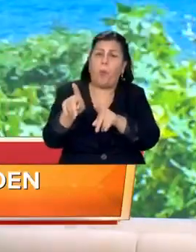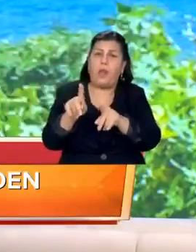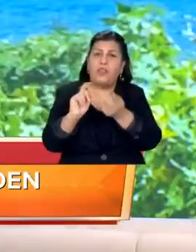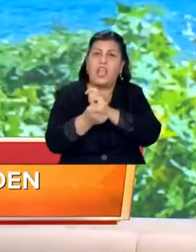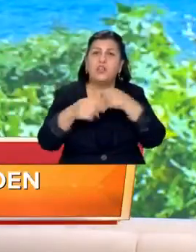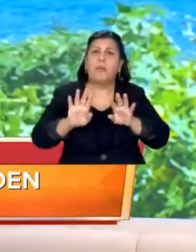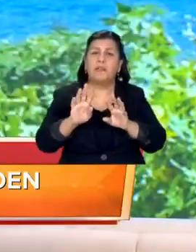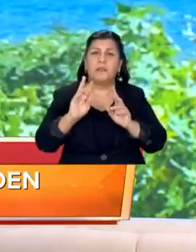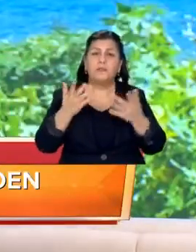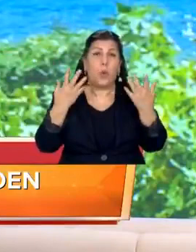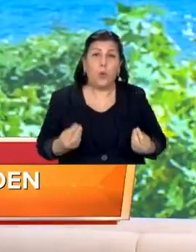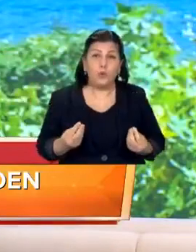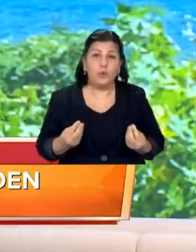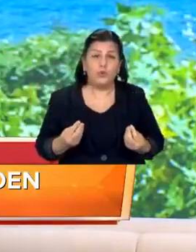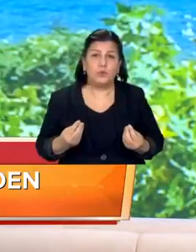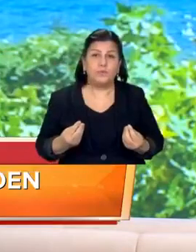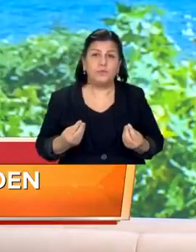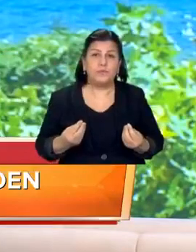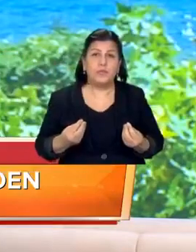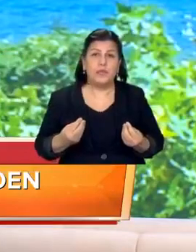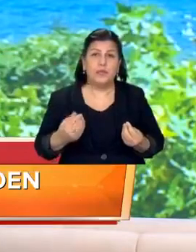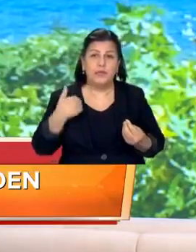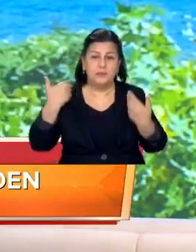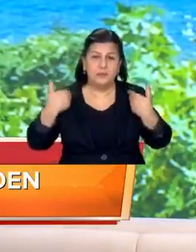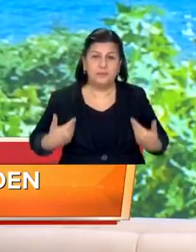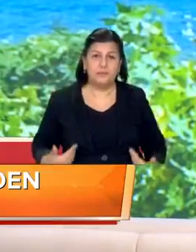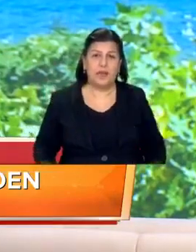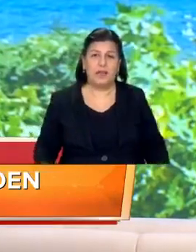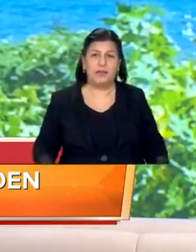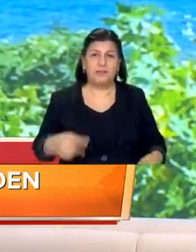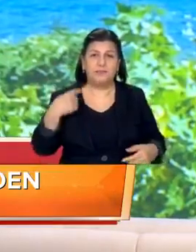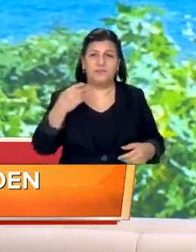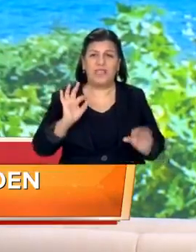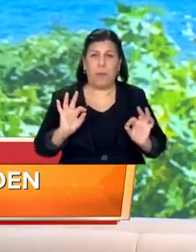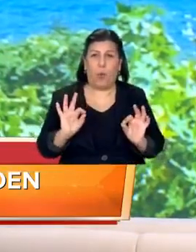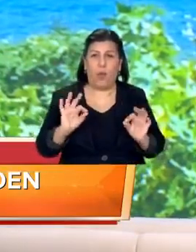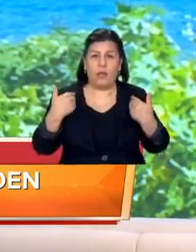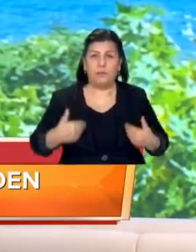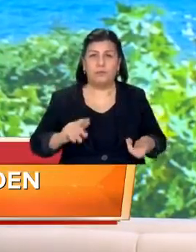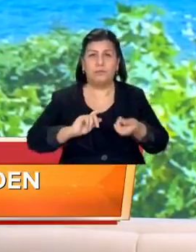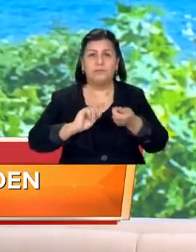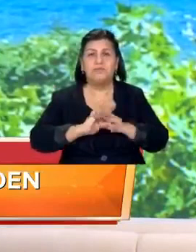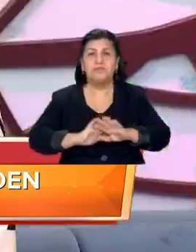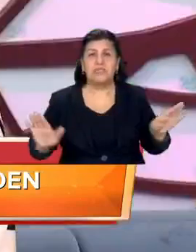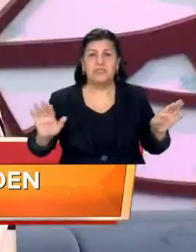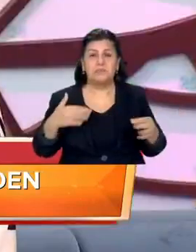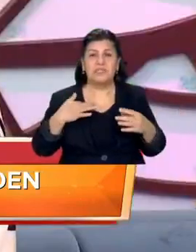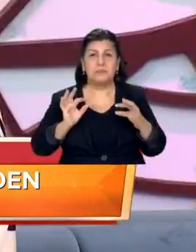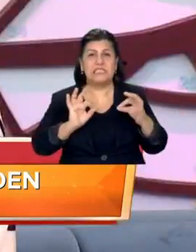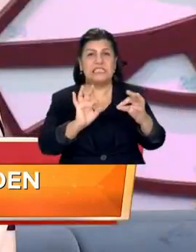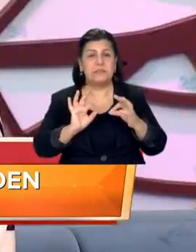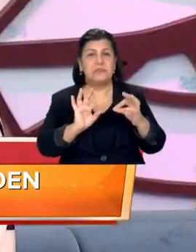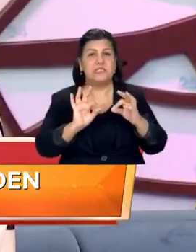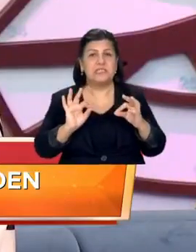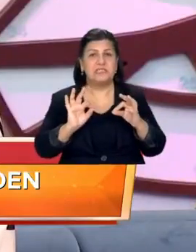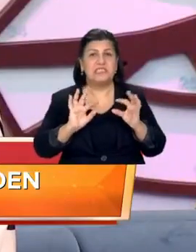gittim Bir anda ne oldu senin da gitti Bütün hayatım boyunca böylesin bütün ilişkimizde böyle